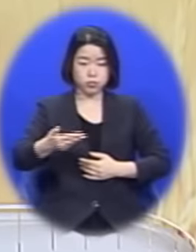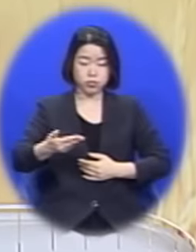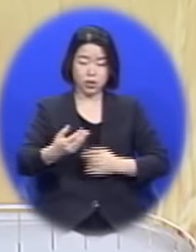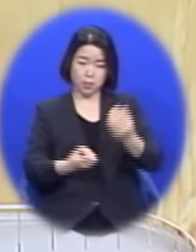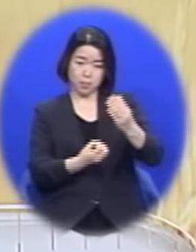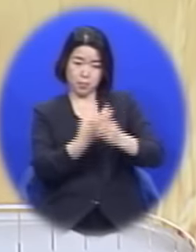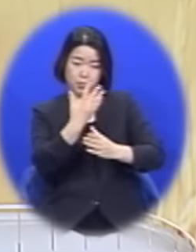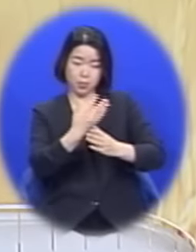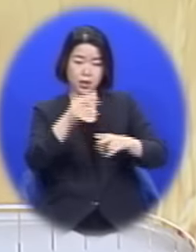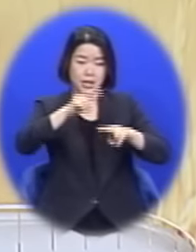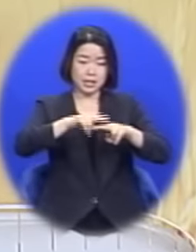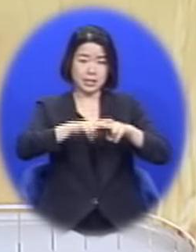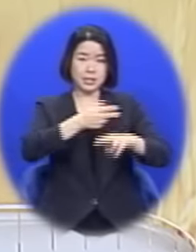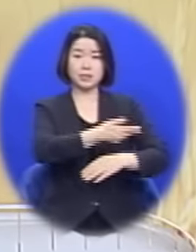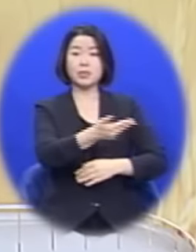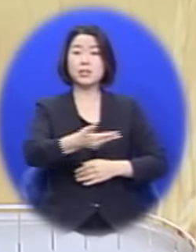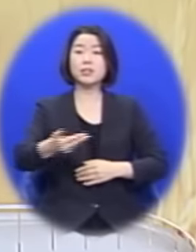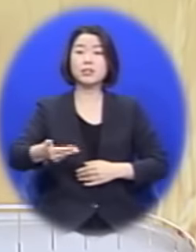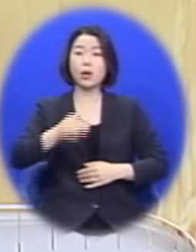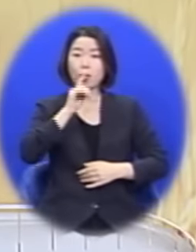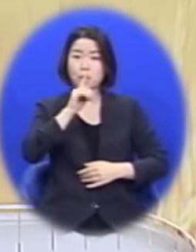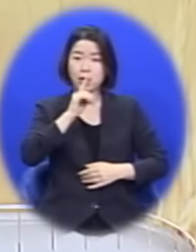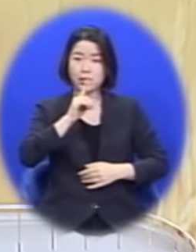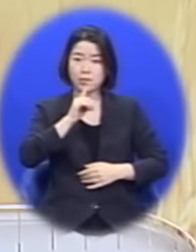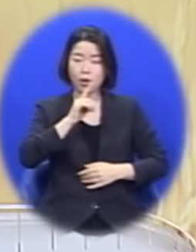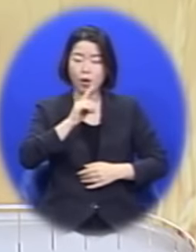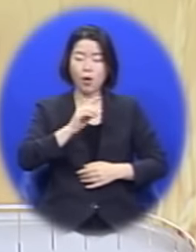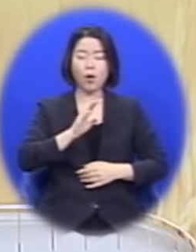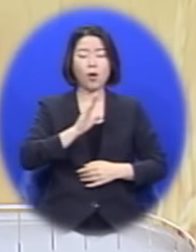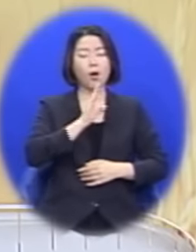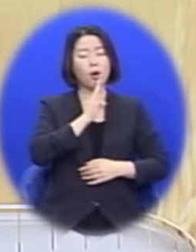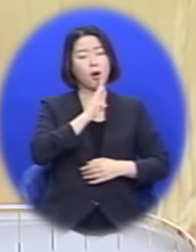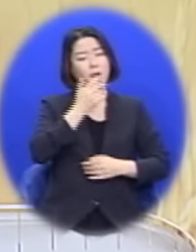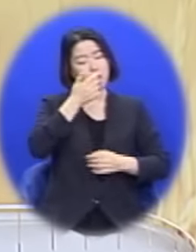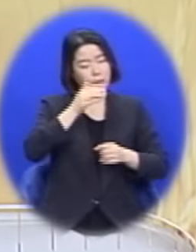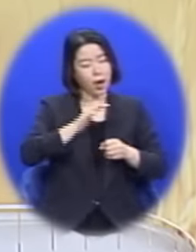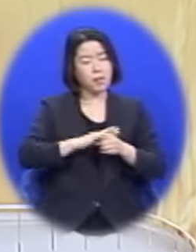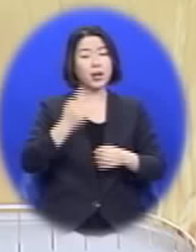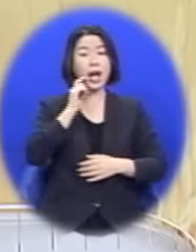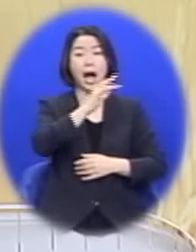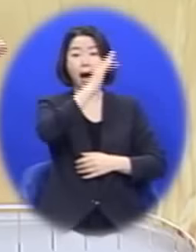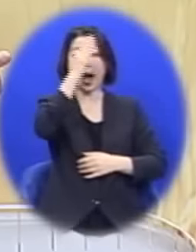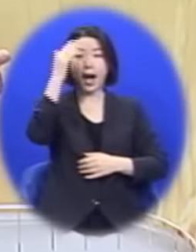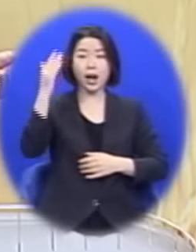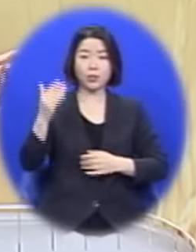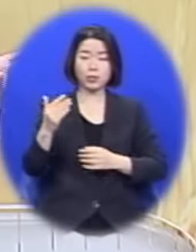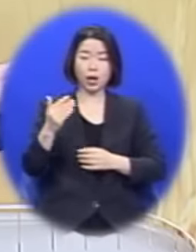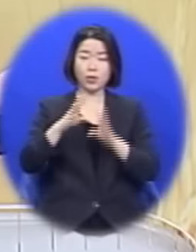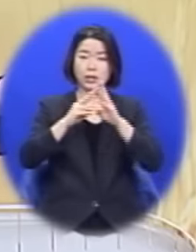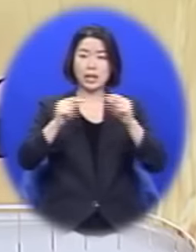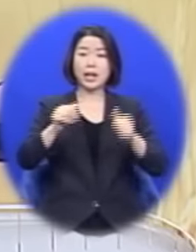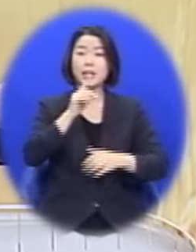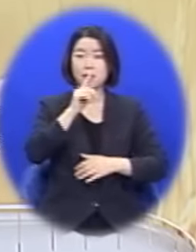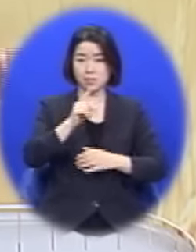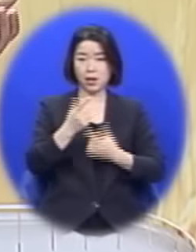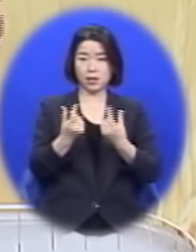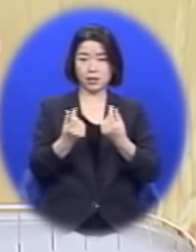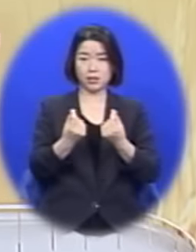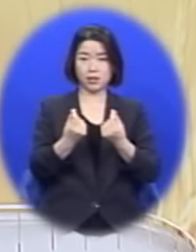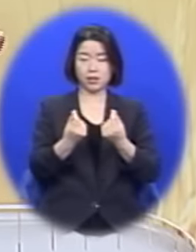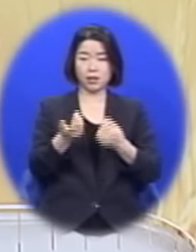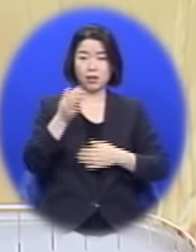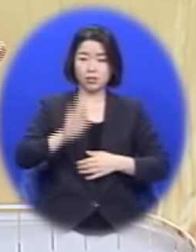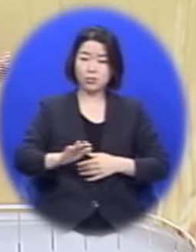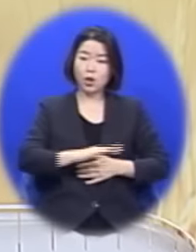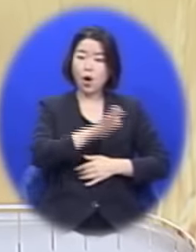했습니다. 진짜 기가 막히게 아름다운 땅이라는 뜻이죠. 그런데 여러분이 성지순례를 가서 그 지금